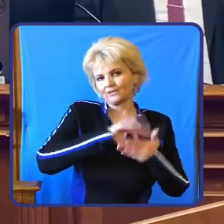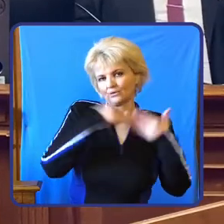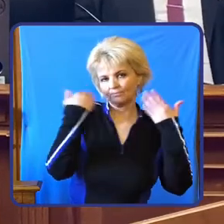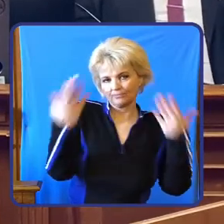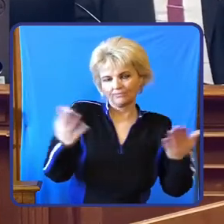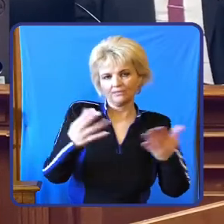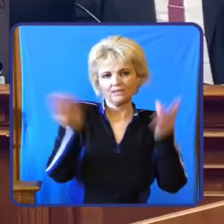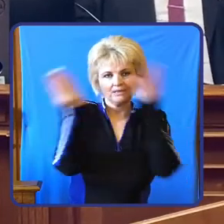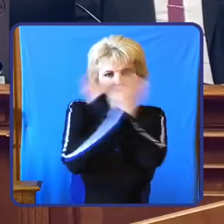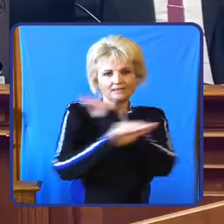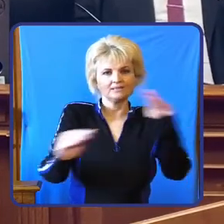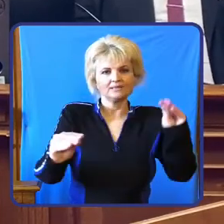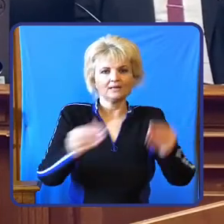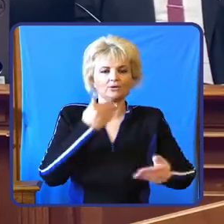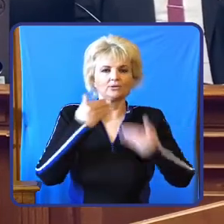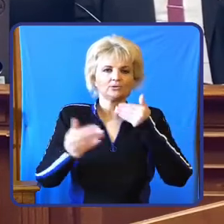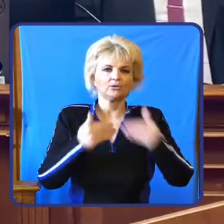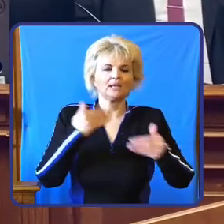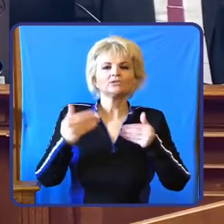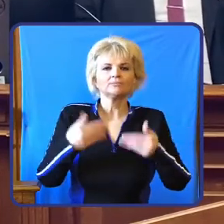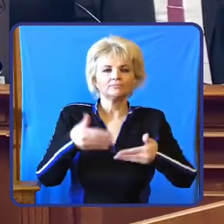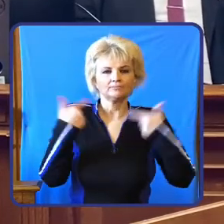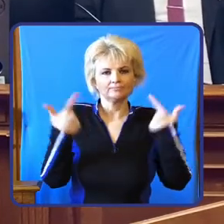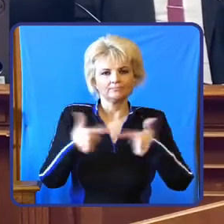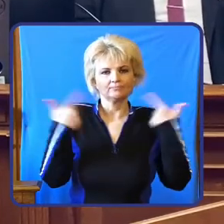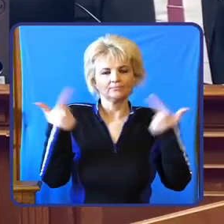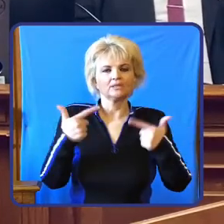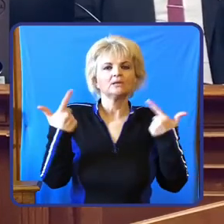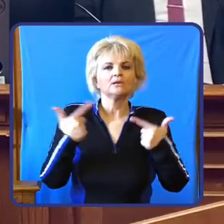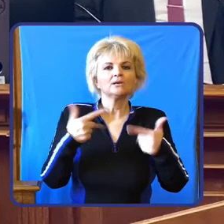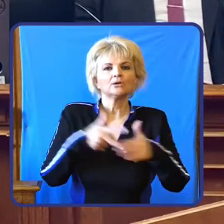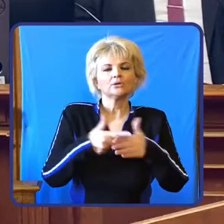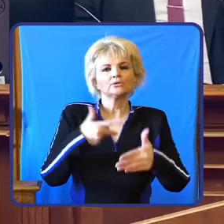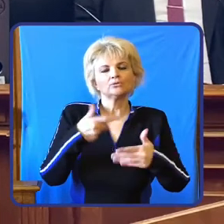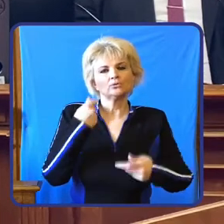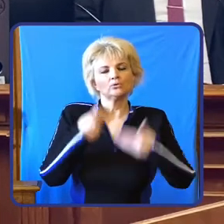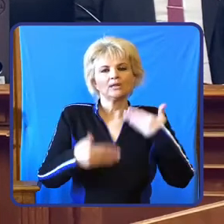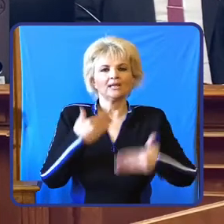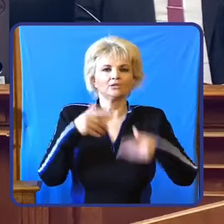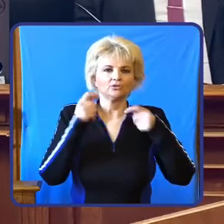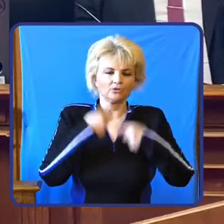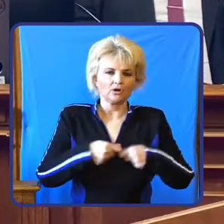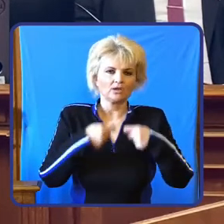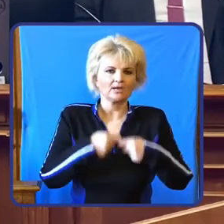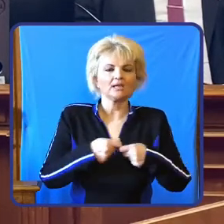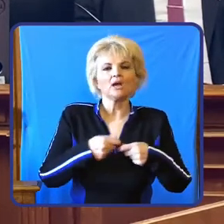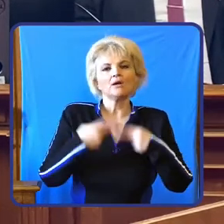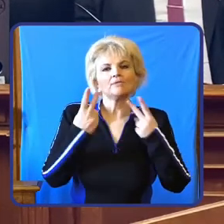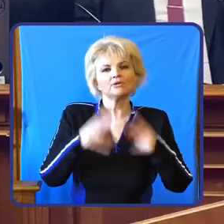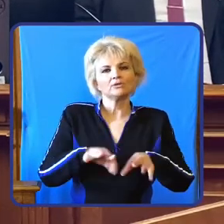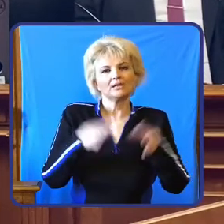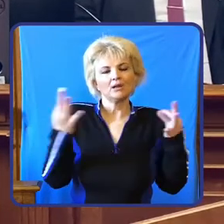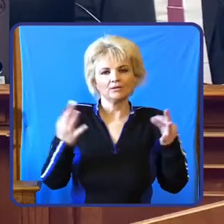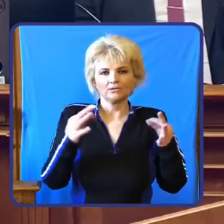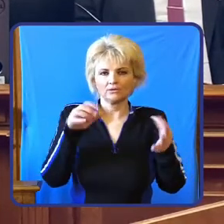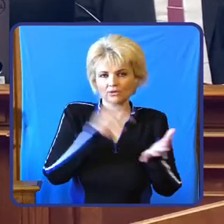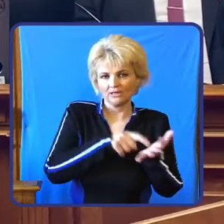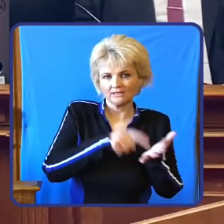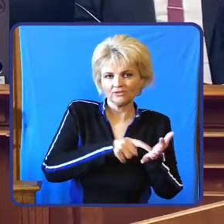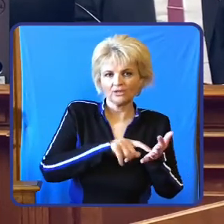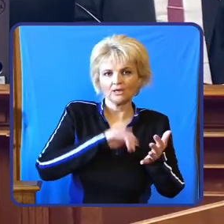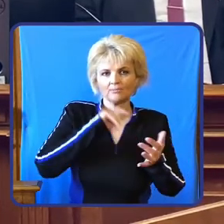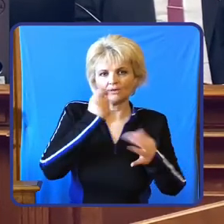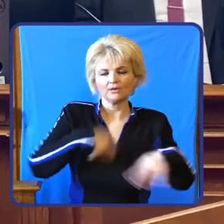Tisztelt közgyűlés, tisztelt jelenlévők! Tájékoztatom önöket, hogy a közgyűlés tagjait illető vagyonnyilatkozattételi kötelezettség kapcsán Magyarország